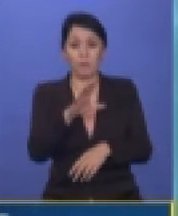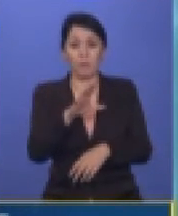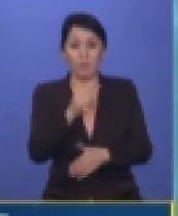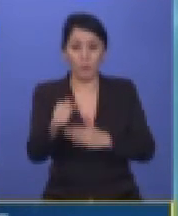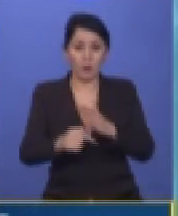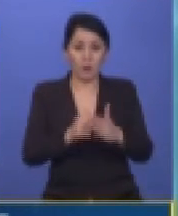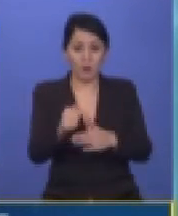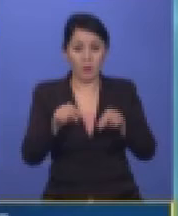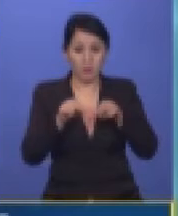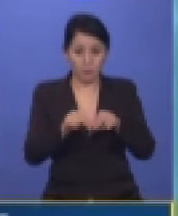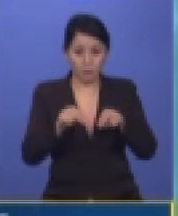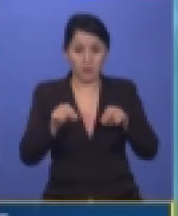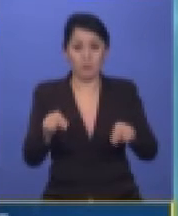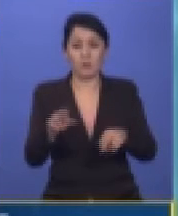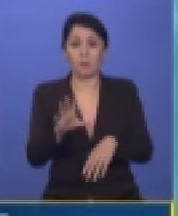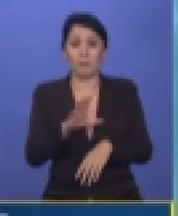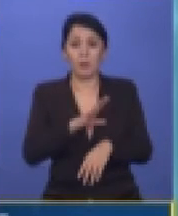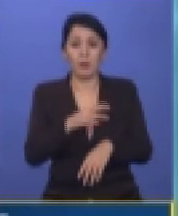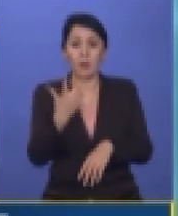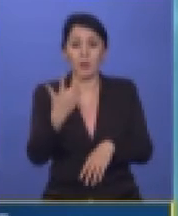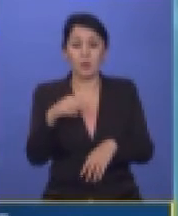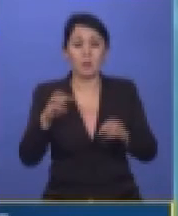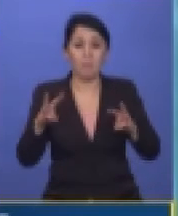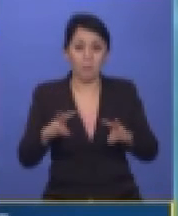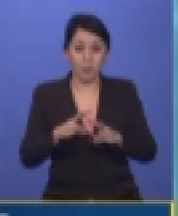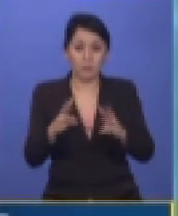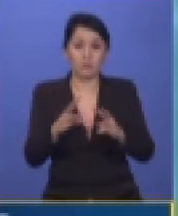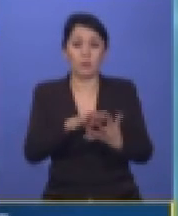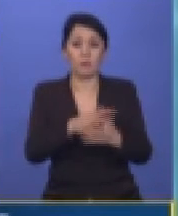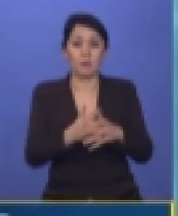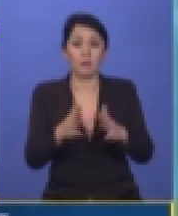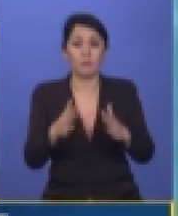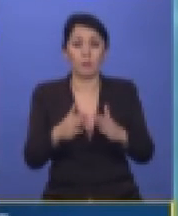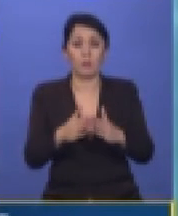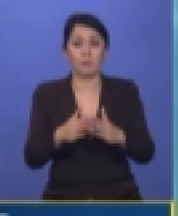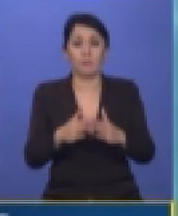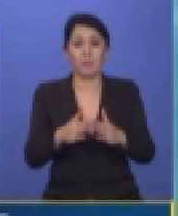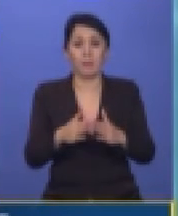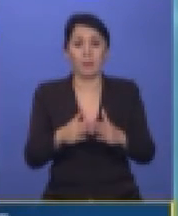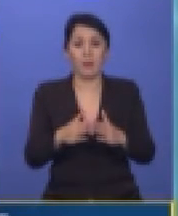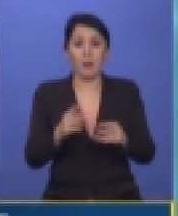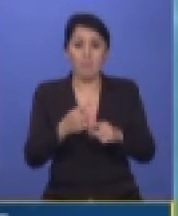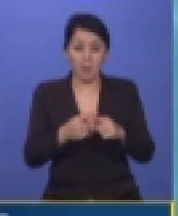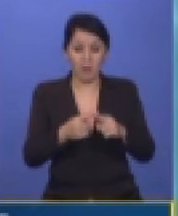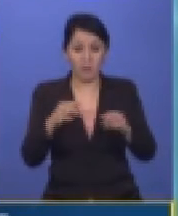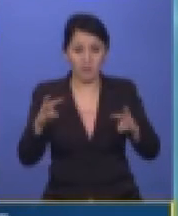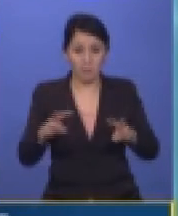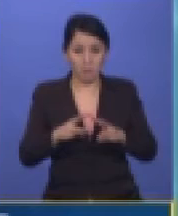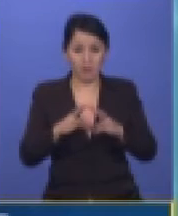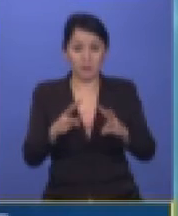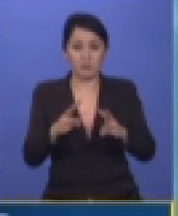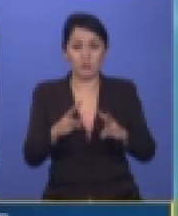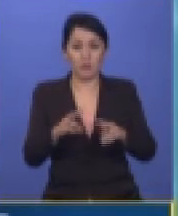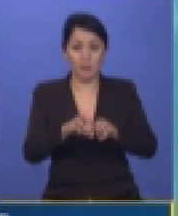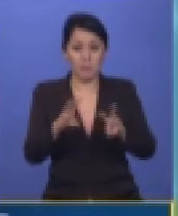городе Петропавловске произошло 30 пожаров в частном жилом секторе. И половина этих пожаров из-за